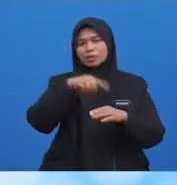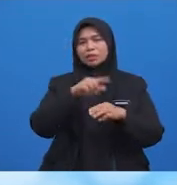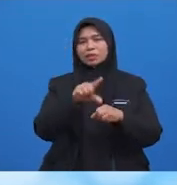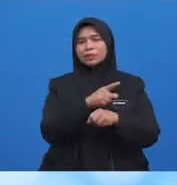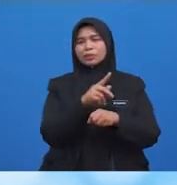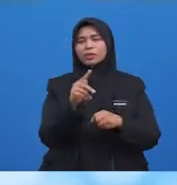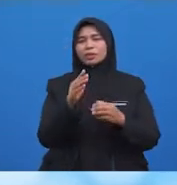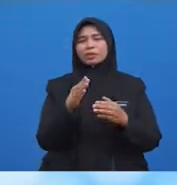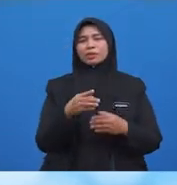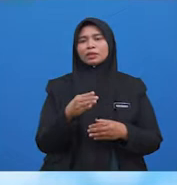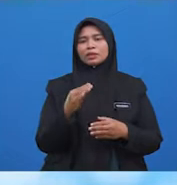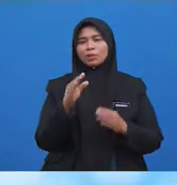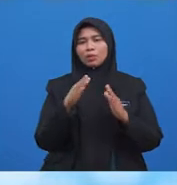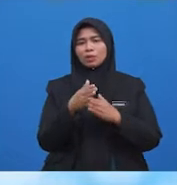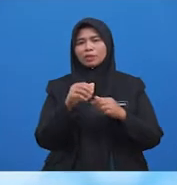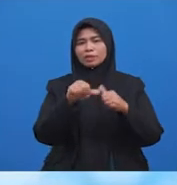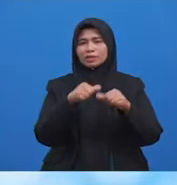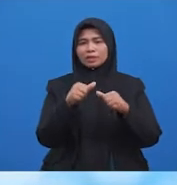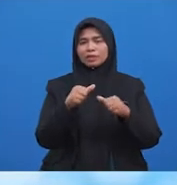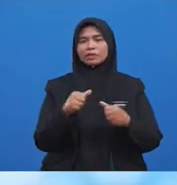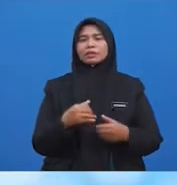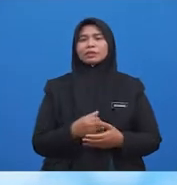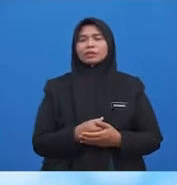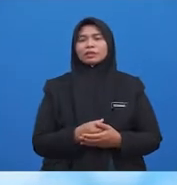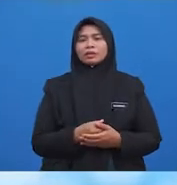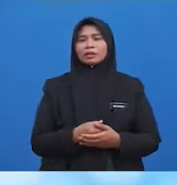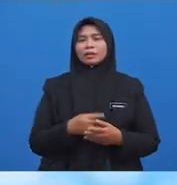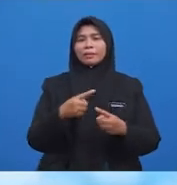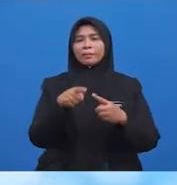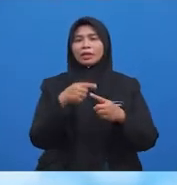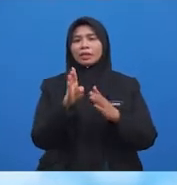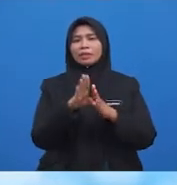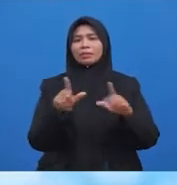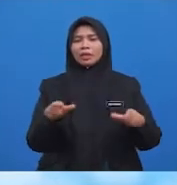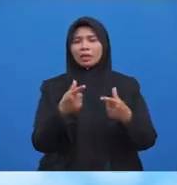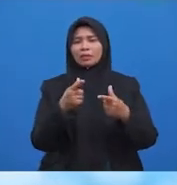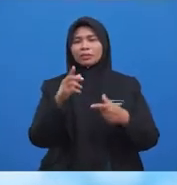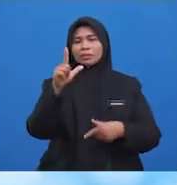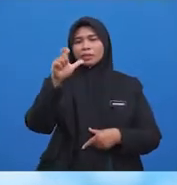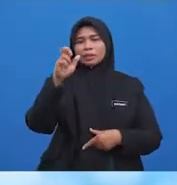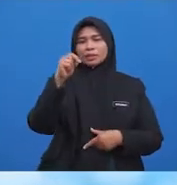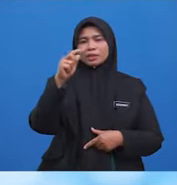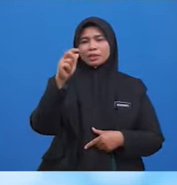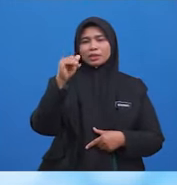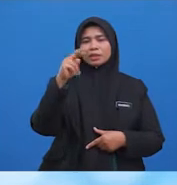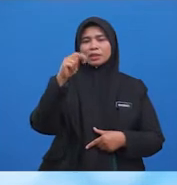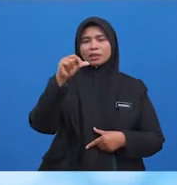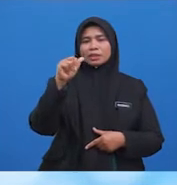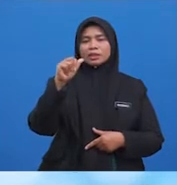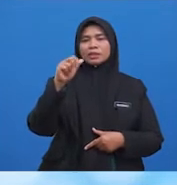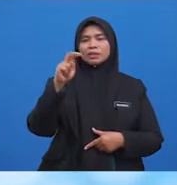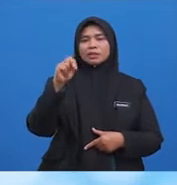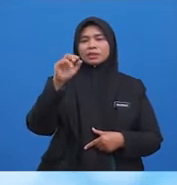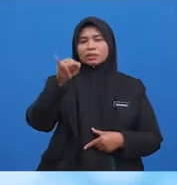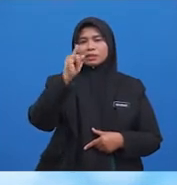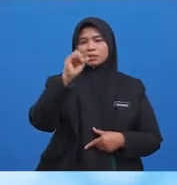para saintis untuk meramalkan di bidang berlakunya letingan jisim Kona di